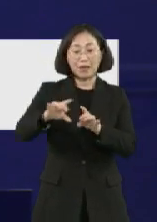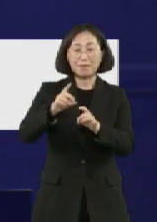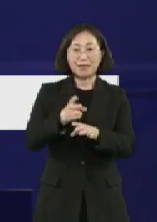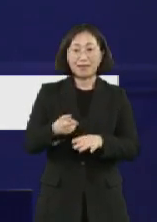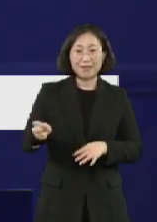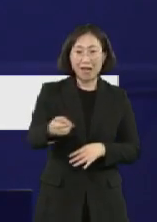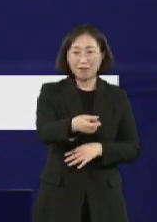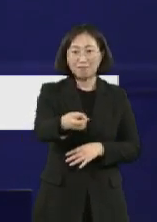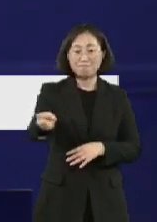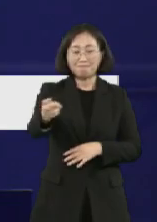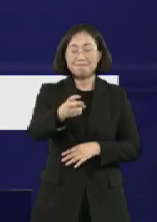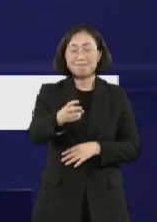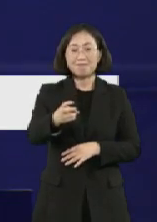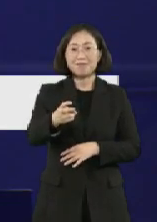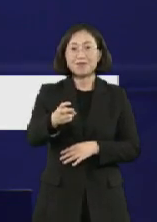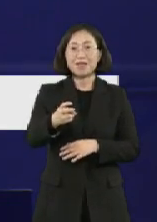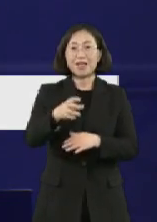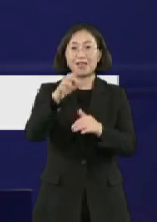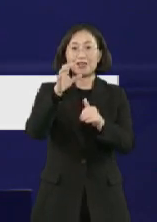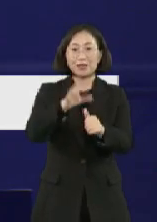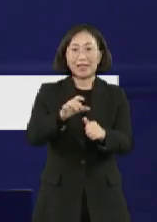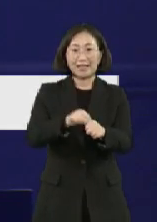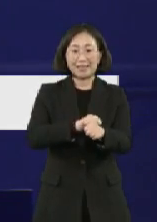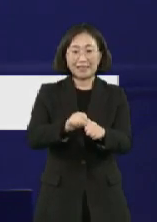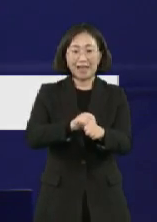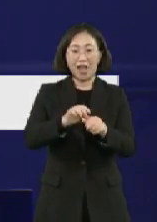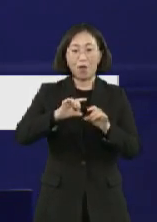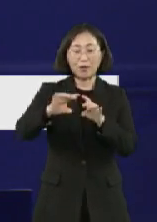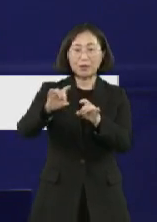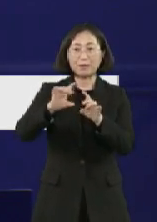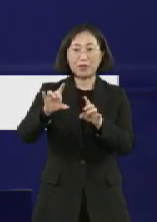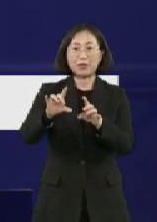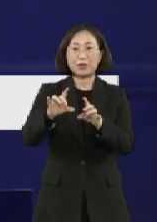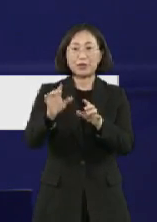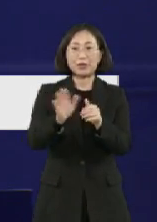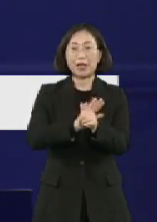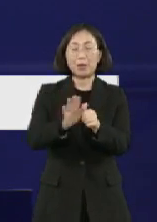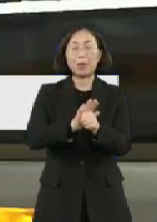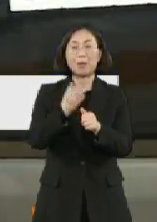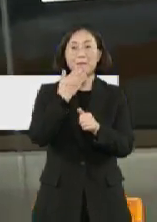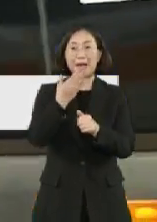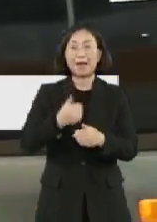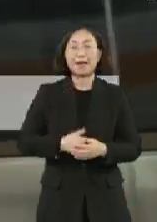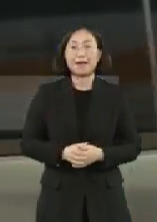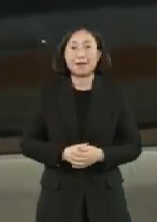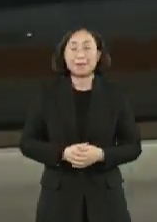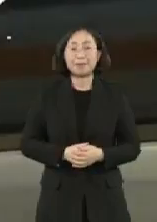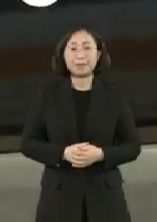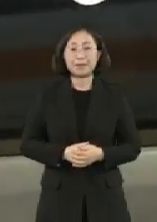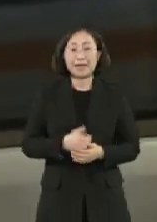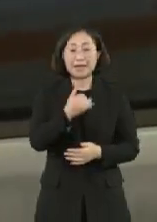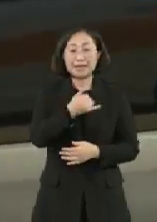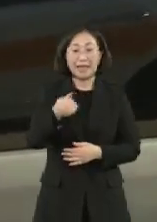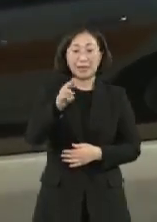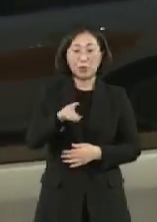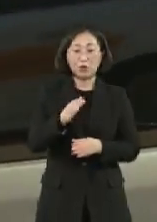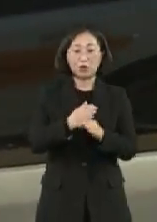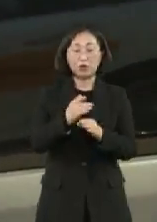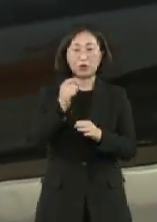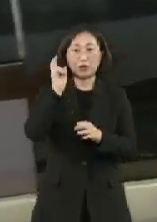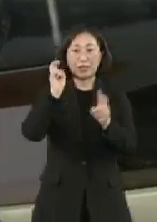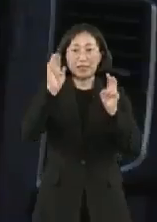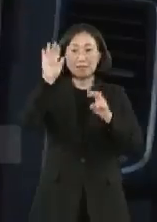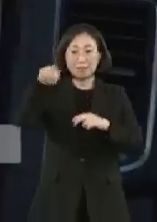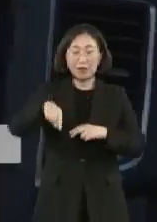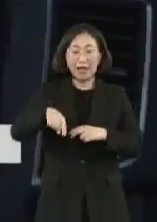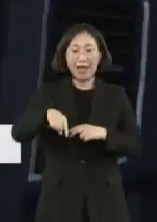개발하는 기업에게 규제 특례 원스톱 서비스를 제공할 수 있게 되었습니다. 또 세종은 중기부의 자율주행